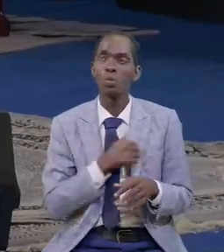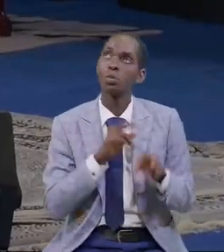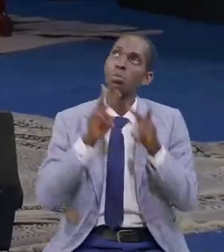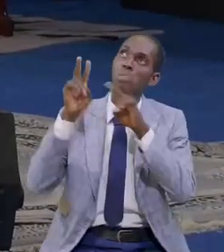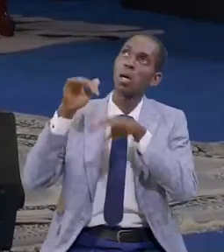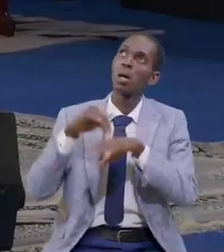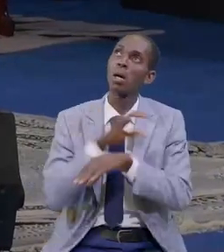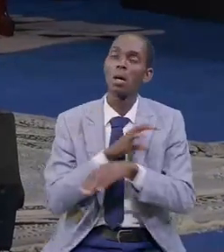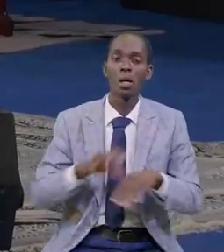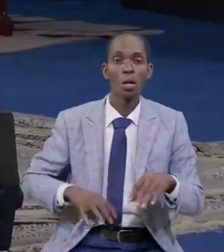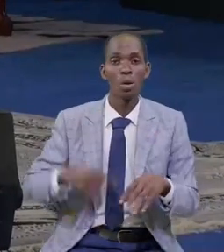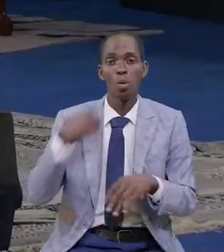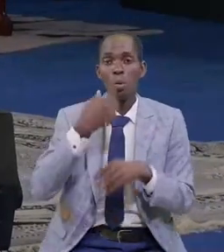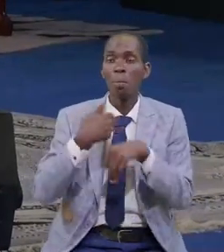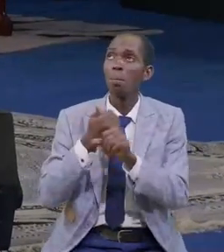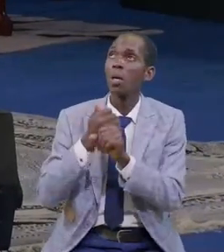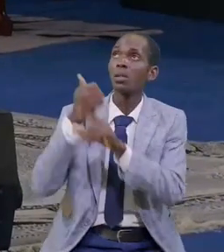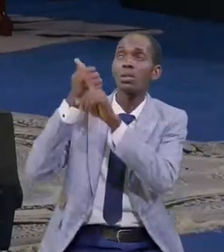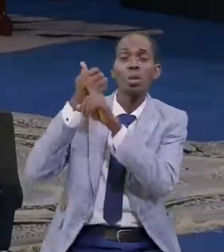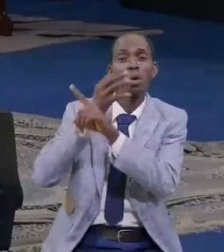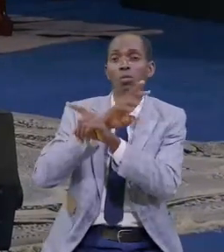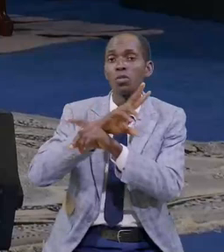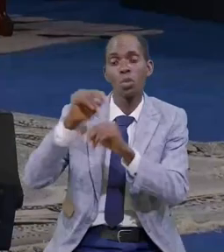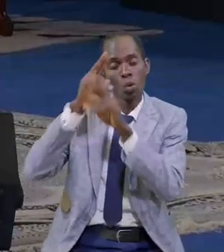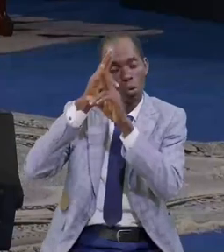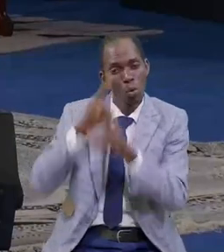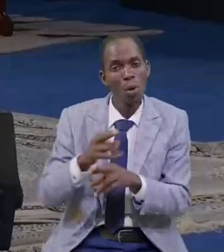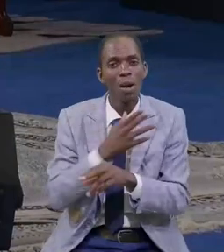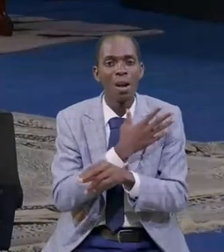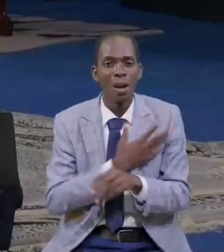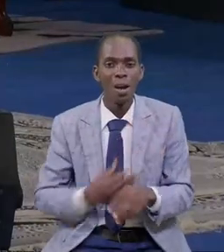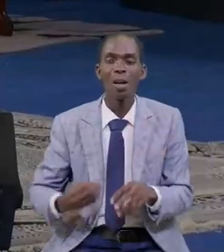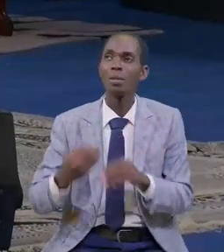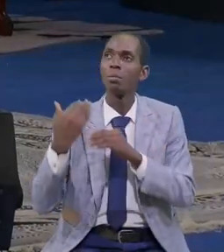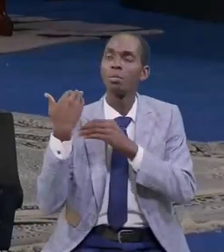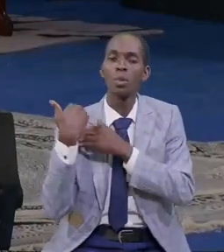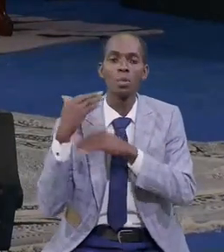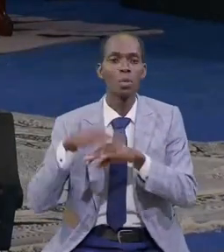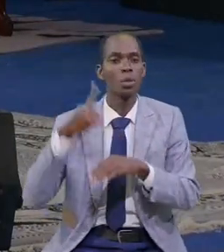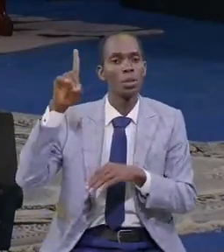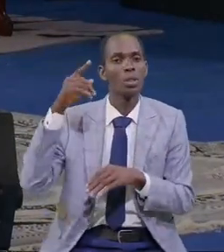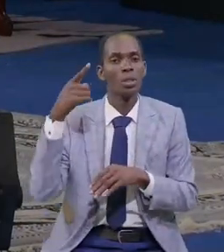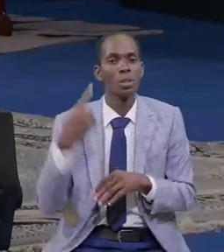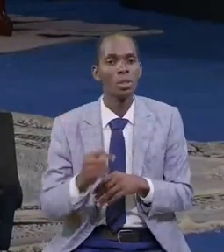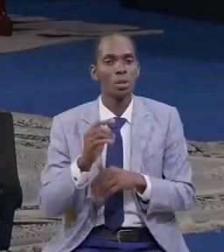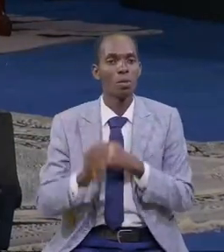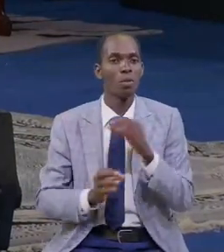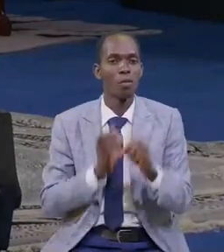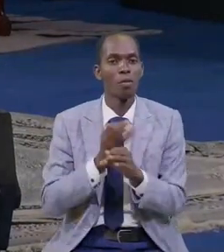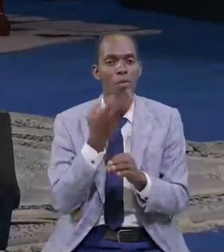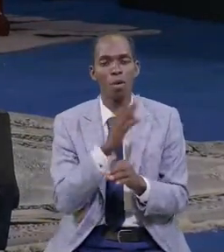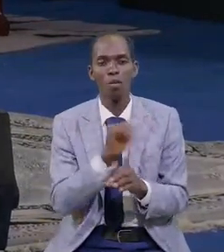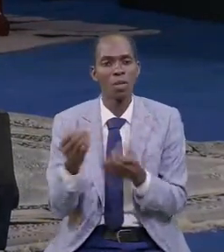Christ qui s'est dépoué lui-même en prenant une forme de serviteur